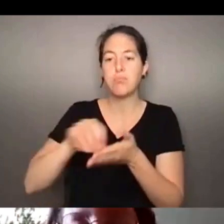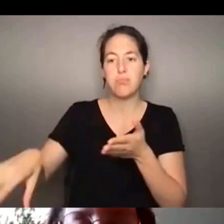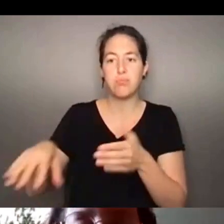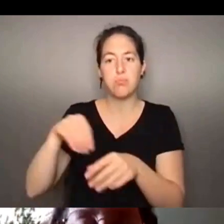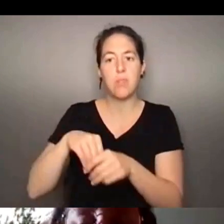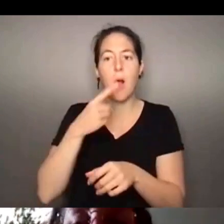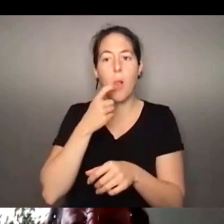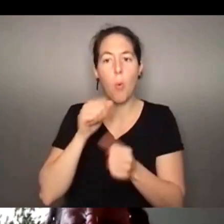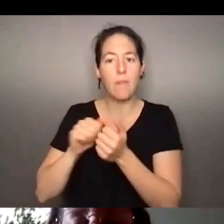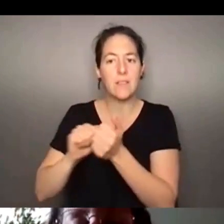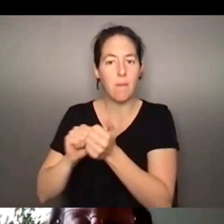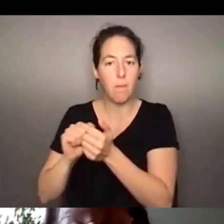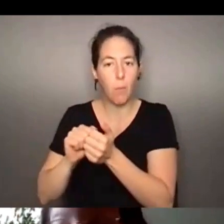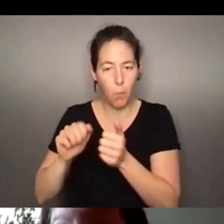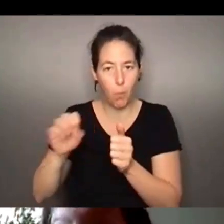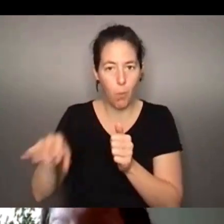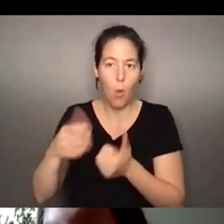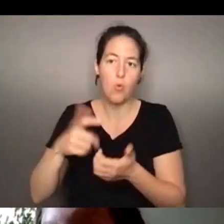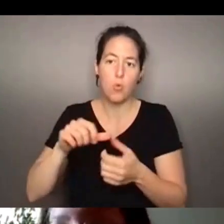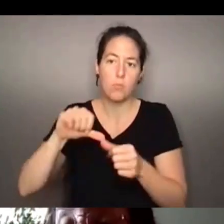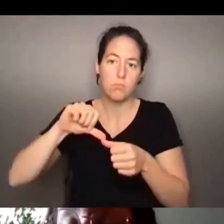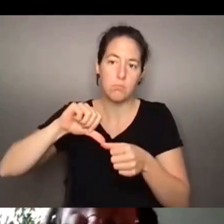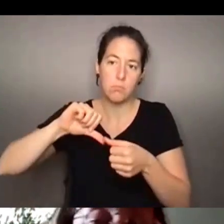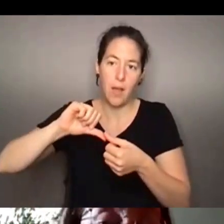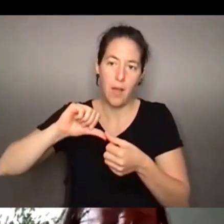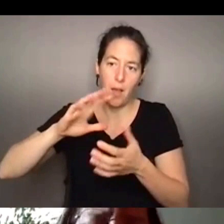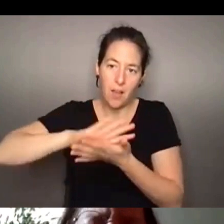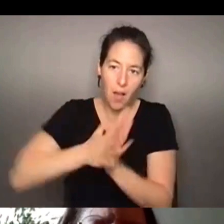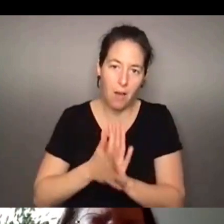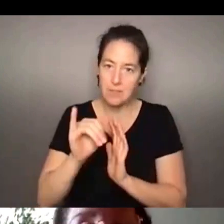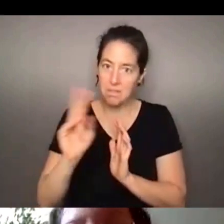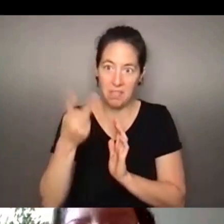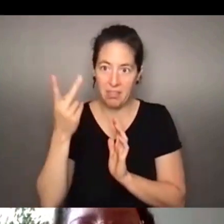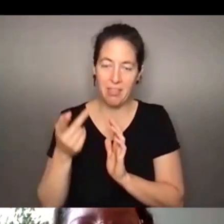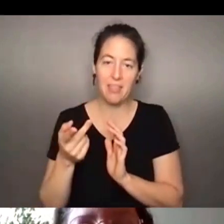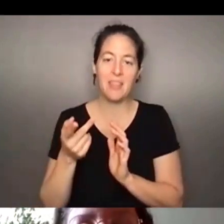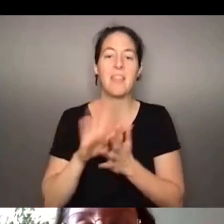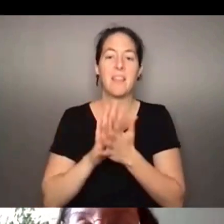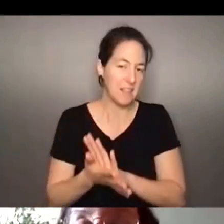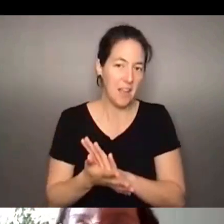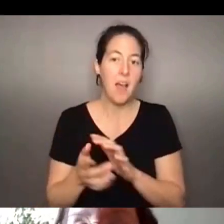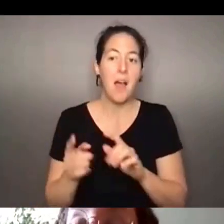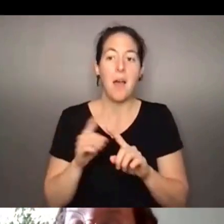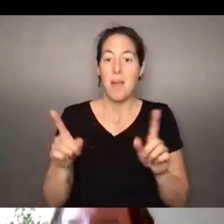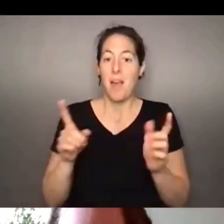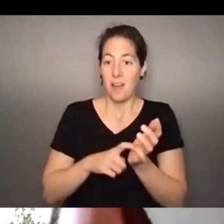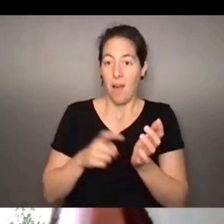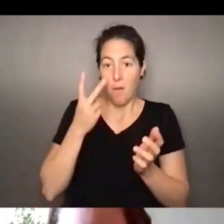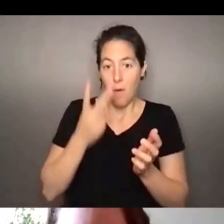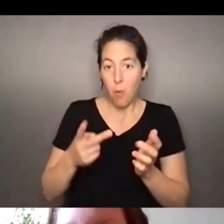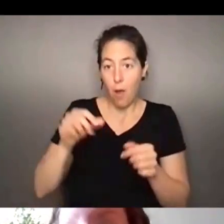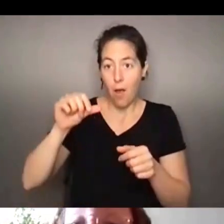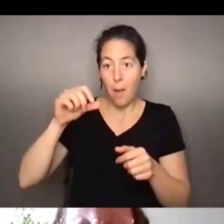d'eau savonneuse, ou les écraser si vous êtes très, très rapide. Mais quand ils ont des petits points blancs